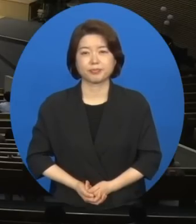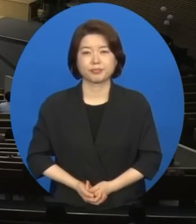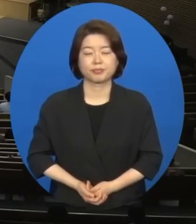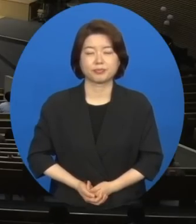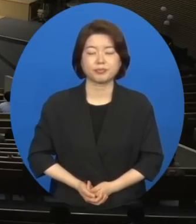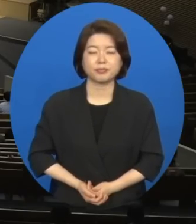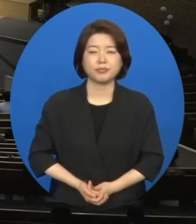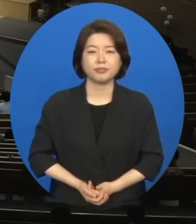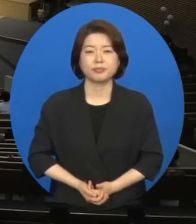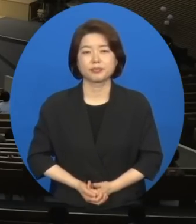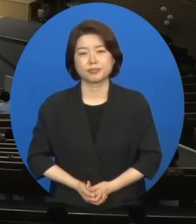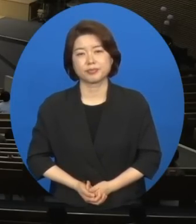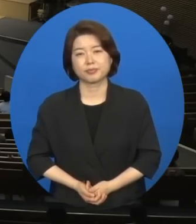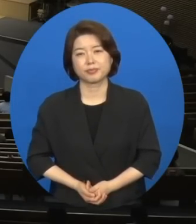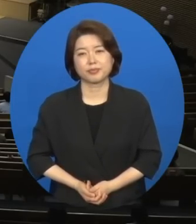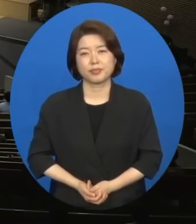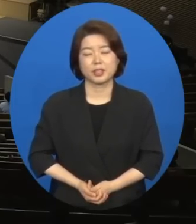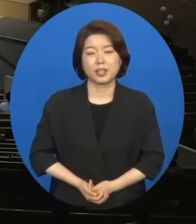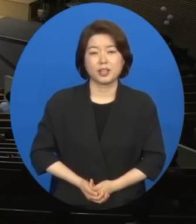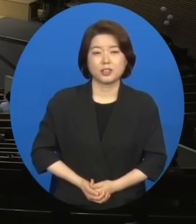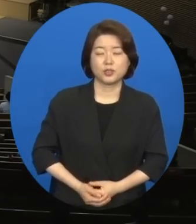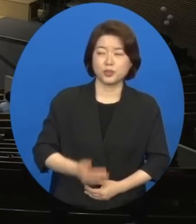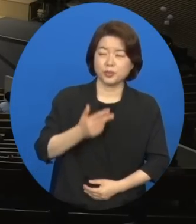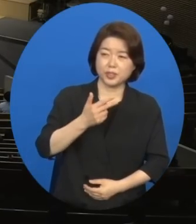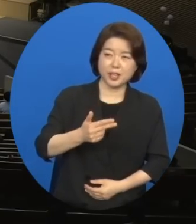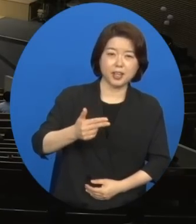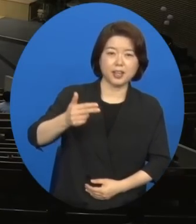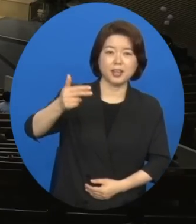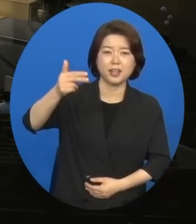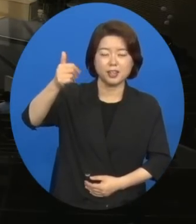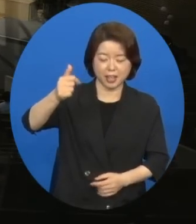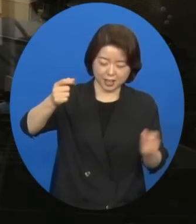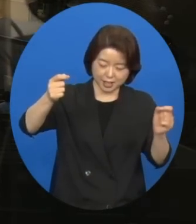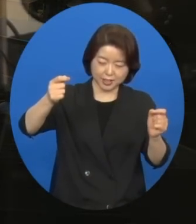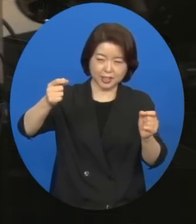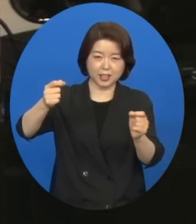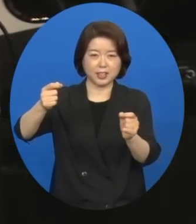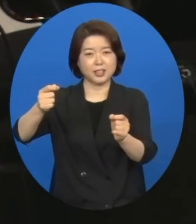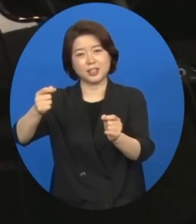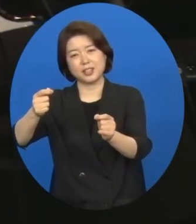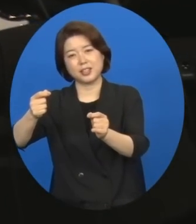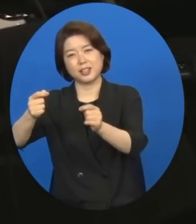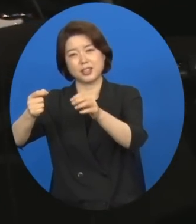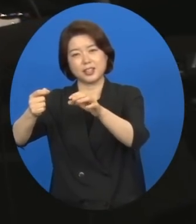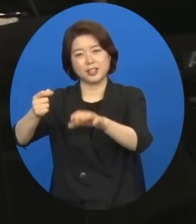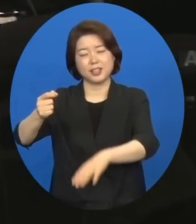주께 가까이 나를 끄소서. 주께 가까이